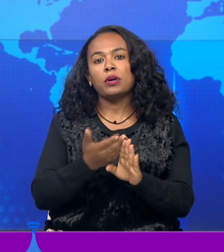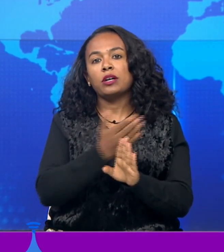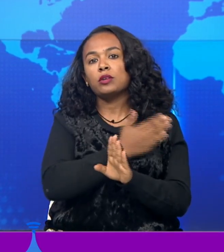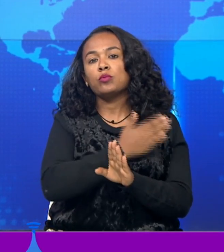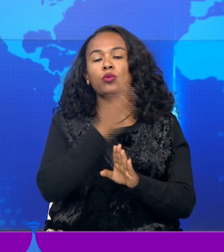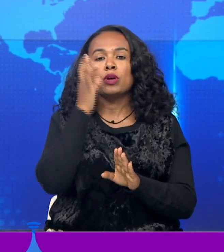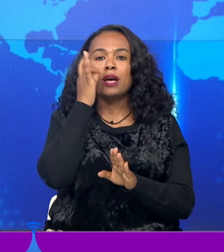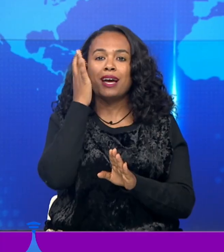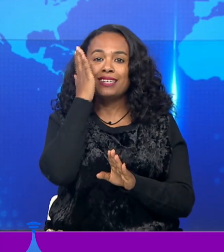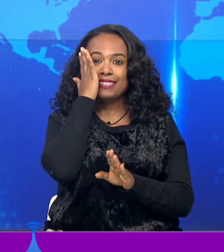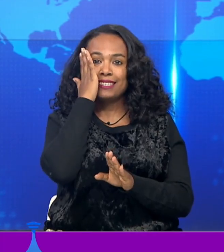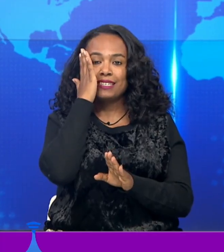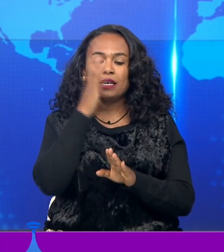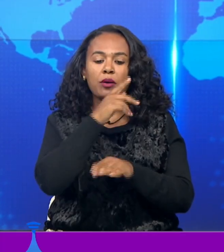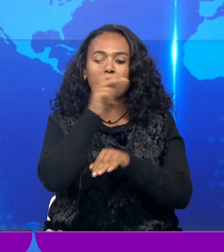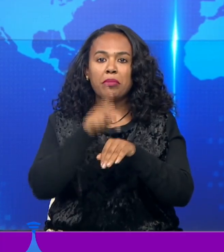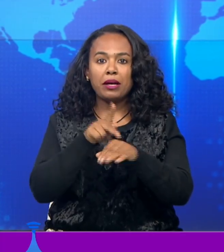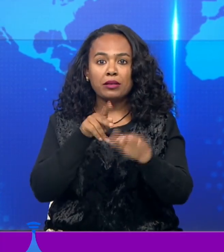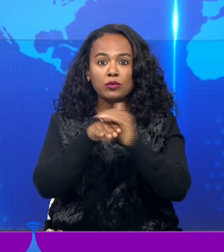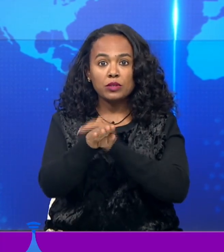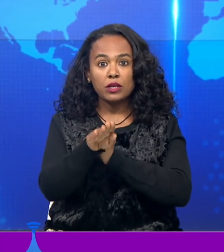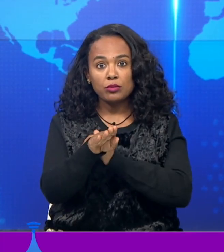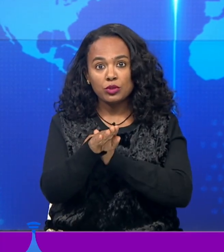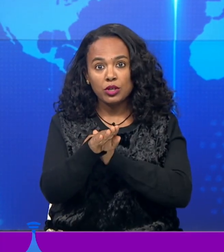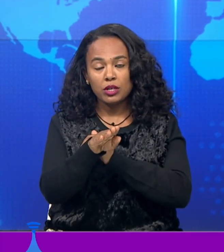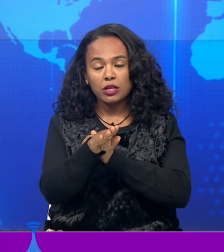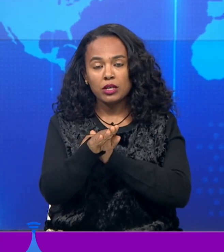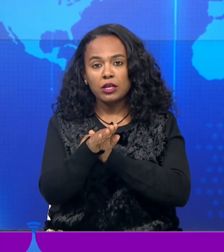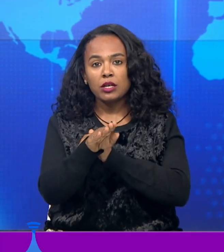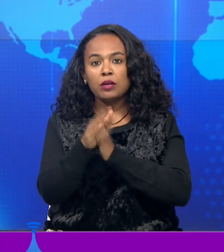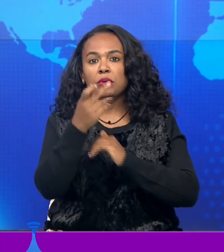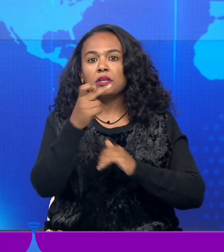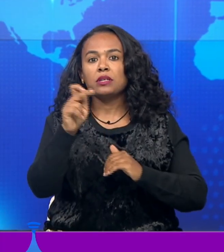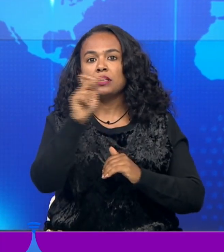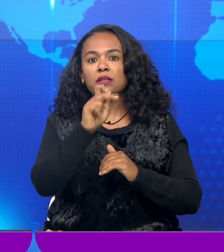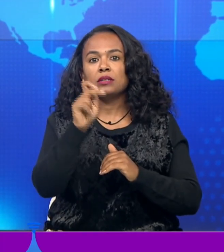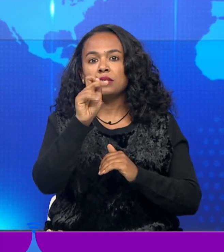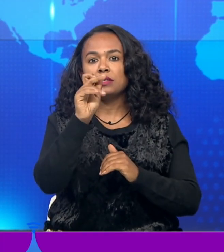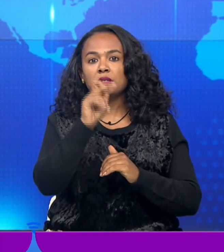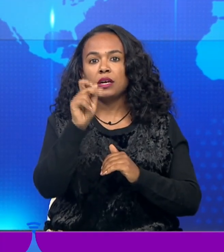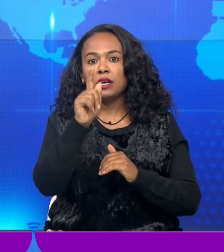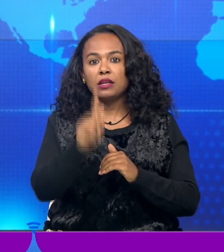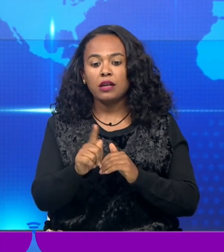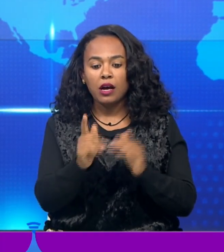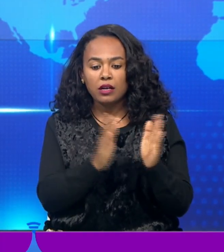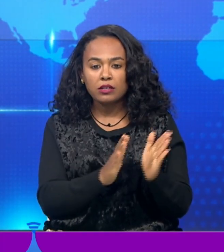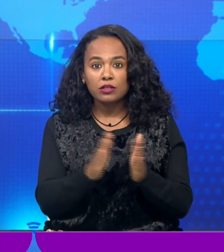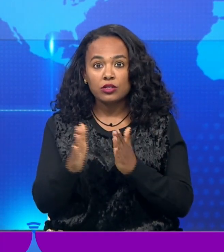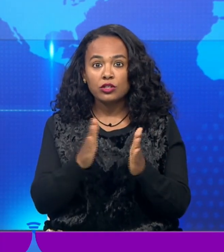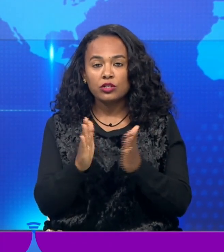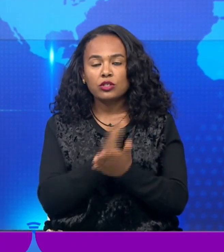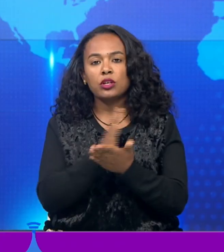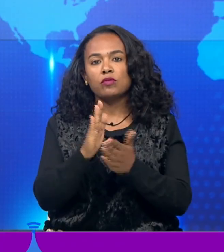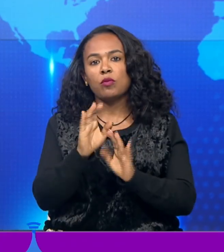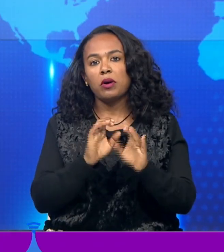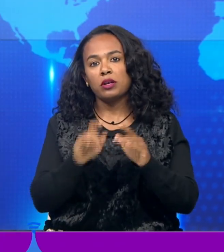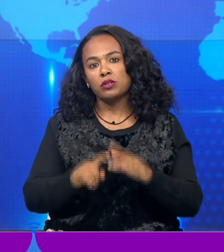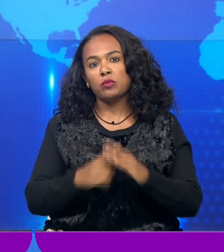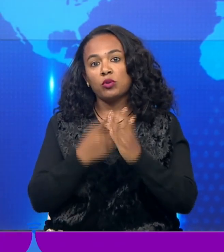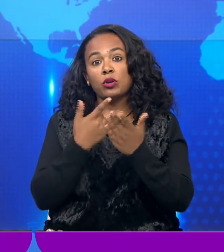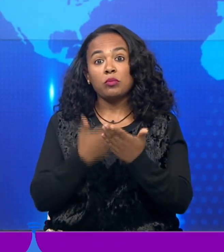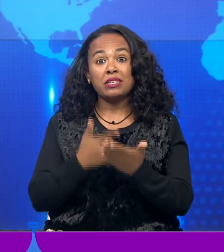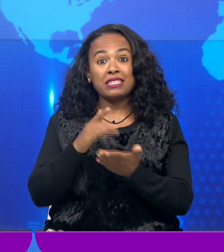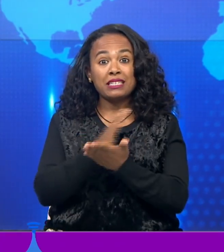ኢህአዴግ ፓርቲ ውስጥ ገብቼ በደኢህዴን አደረጃጀት ውስጥ ተሳትፎ ማድረግ ጀመርኩኝ። በዛ